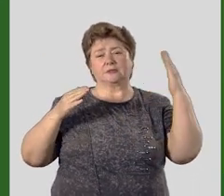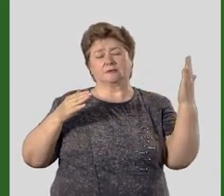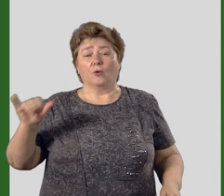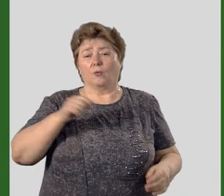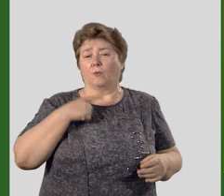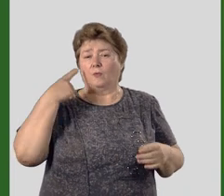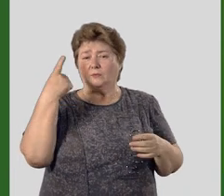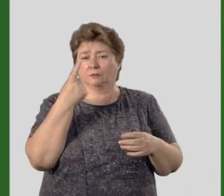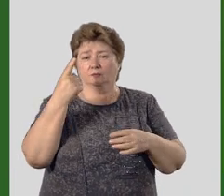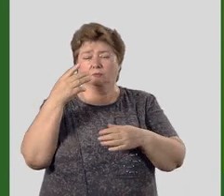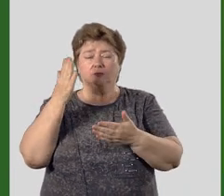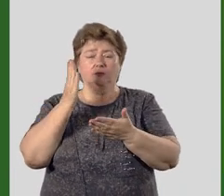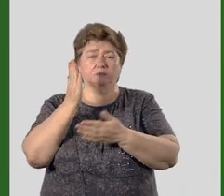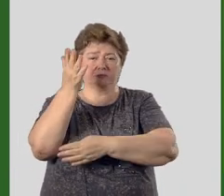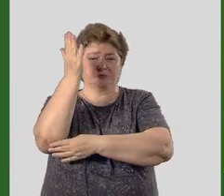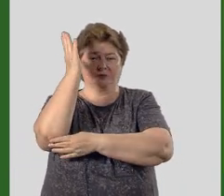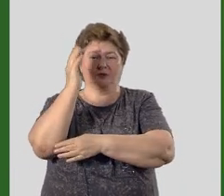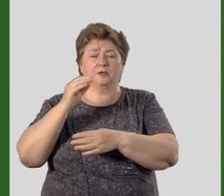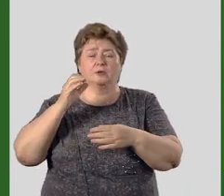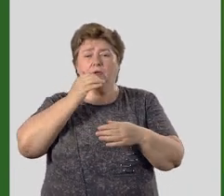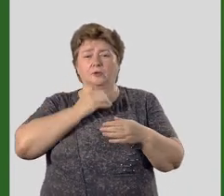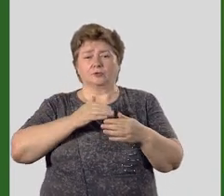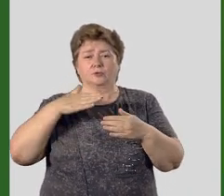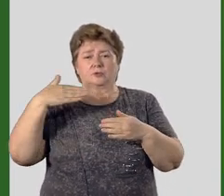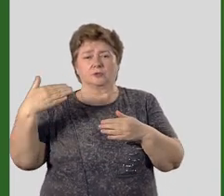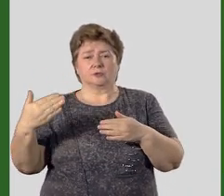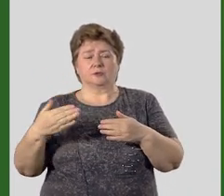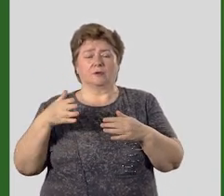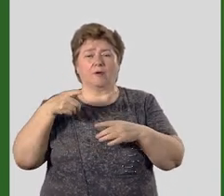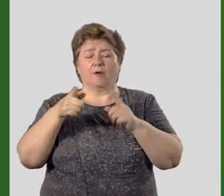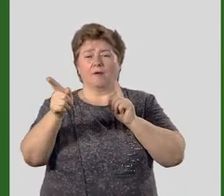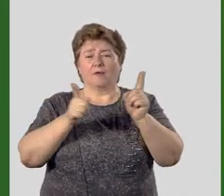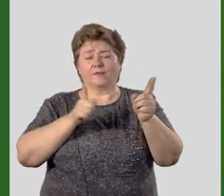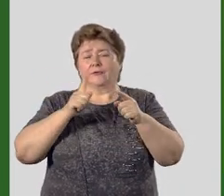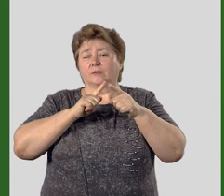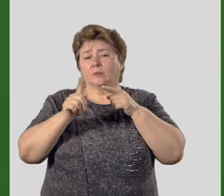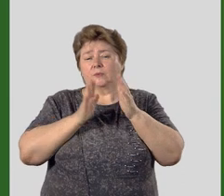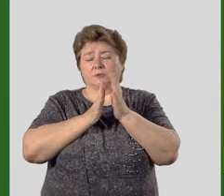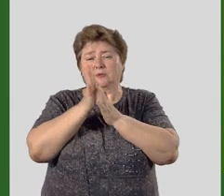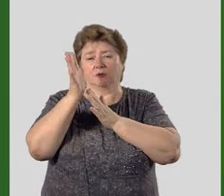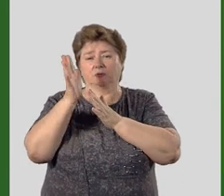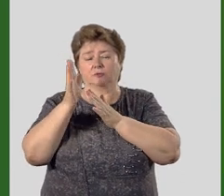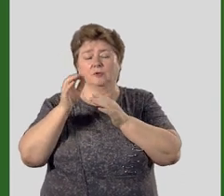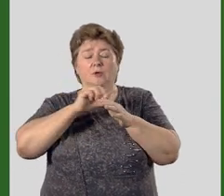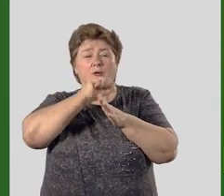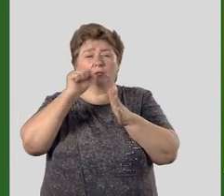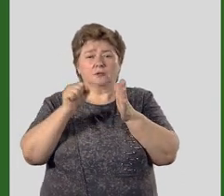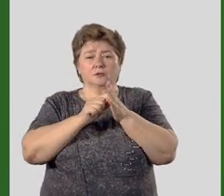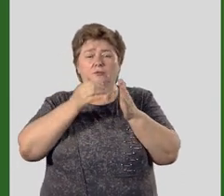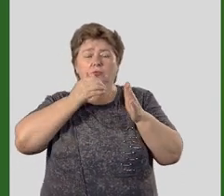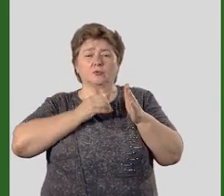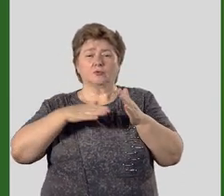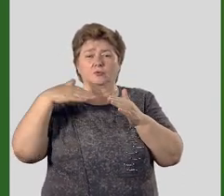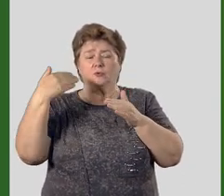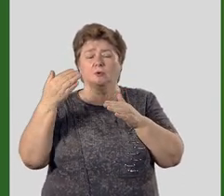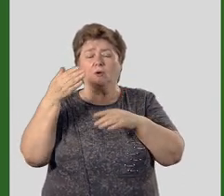У одиноко стоящего дерева с южной стороны ветви растут быстрее. Зимой у южной